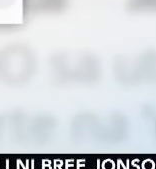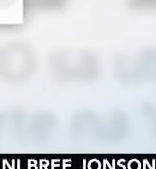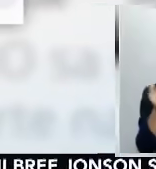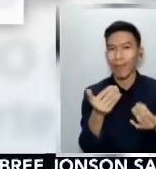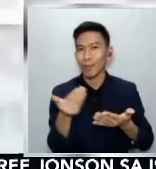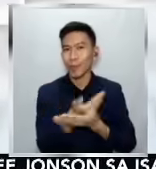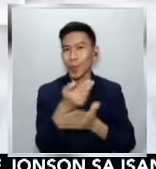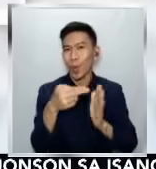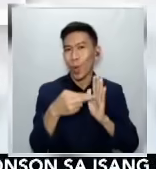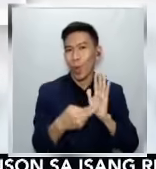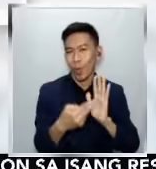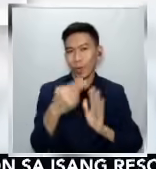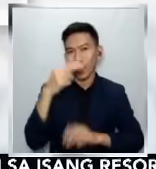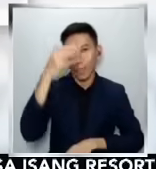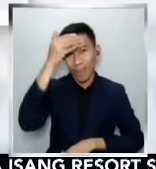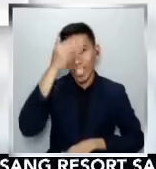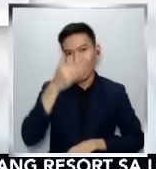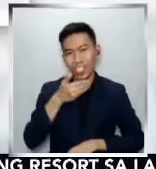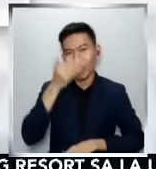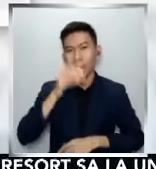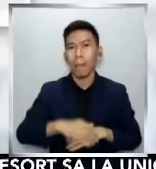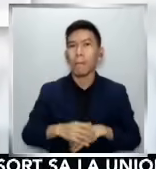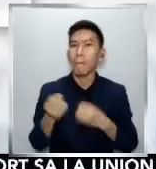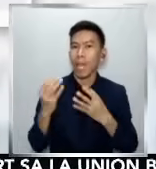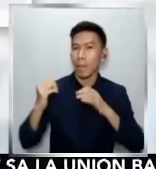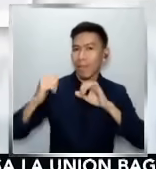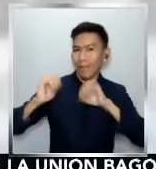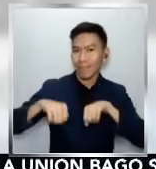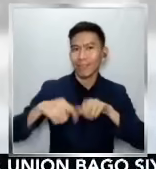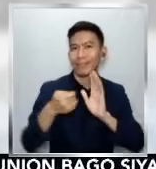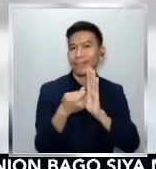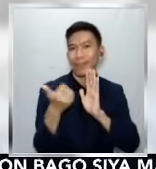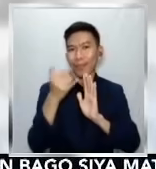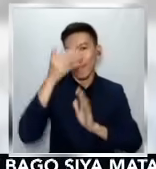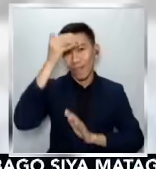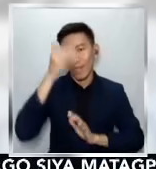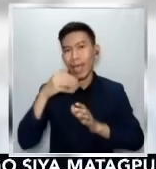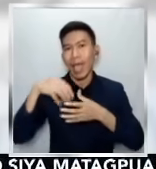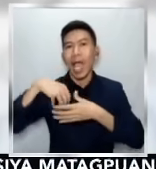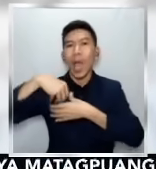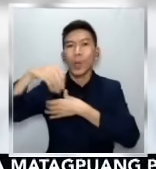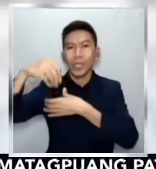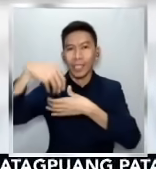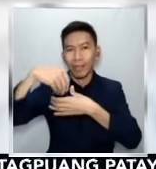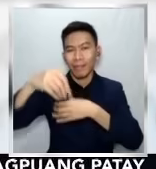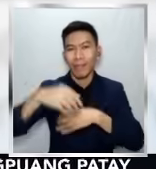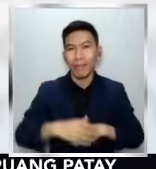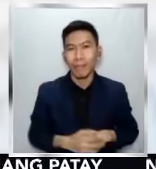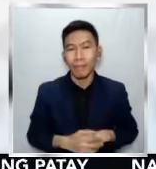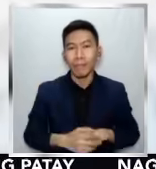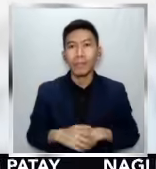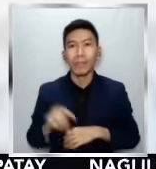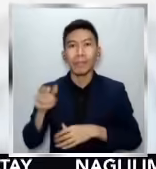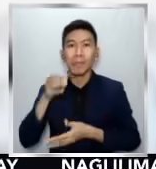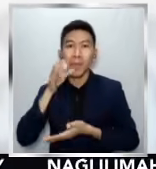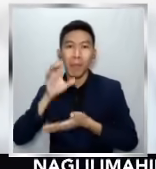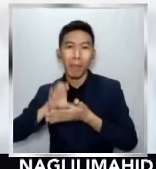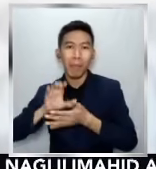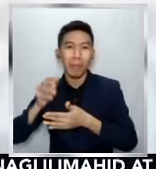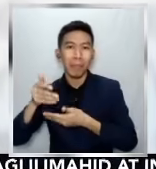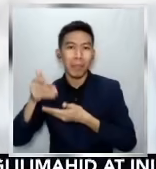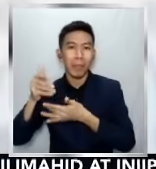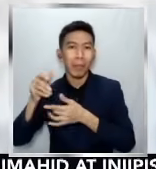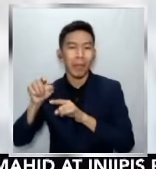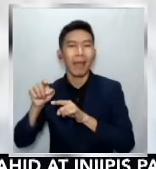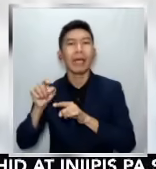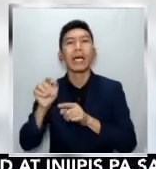sa utos ng Pangulong, di na kailangan mag-face shield sa labas. Ayon sa isang commenter, gamot daw ang kailangan ng publiko laban